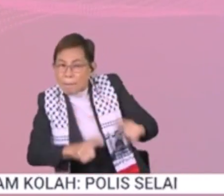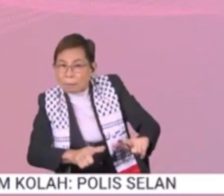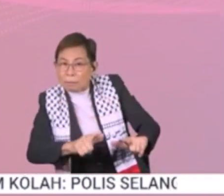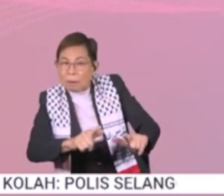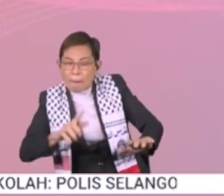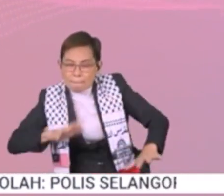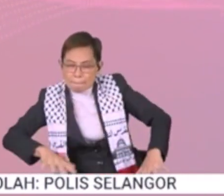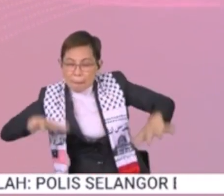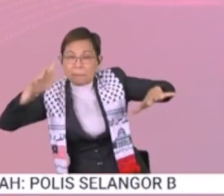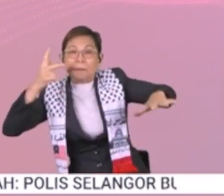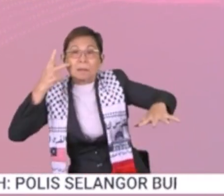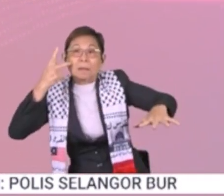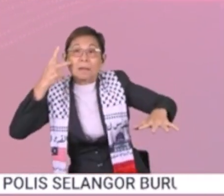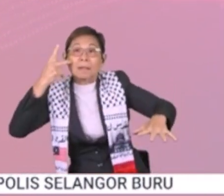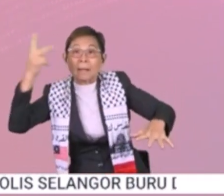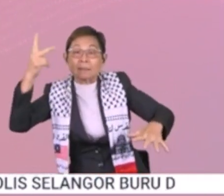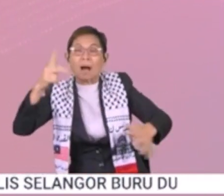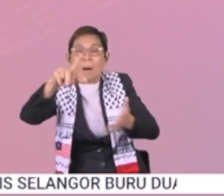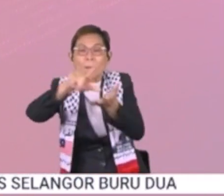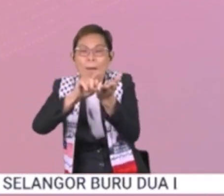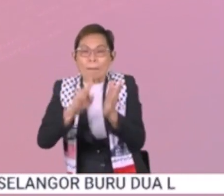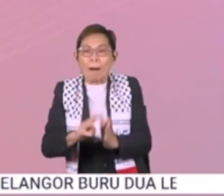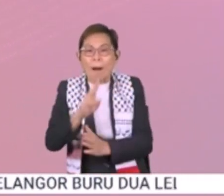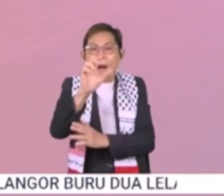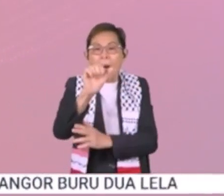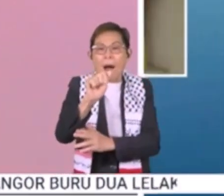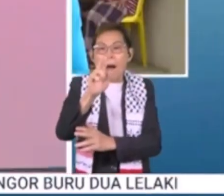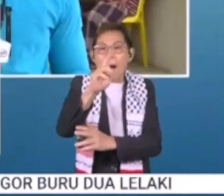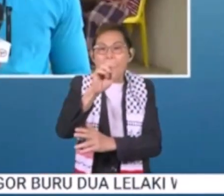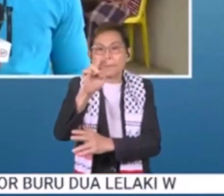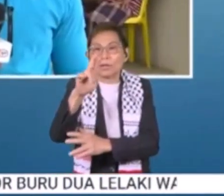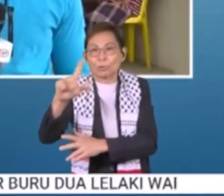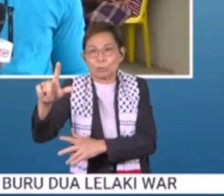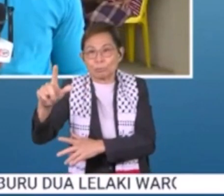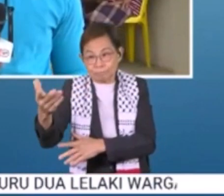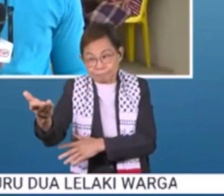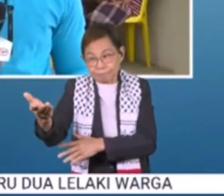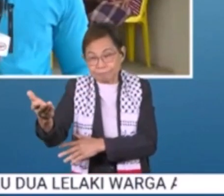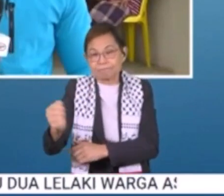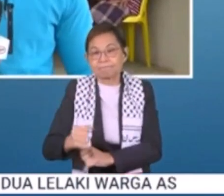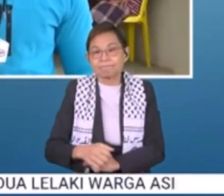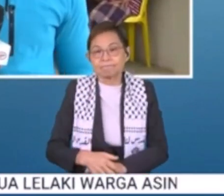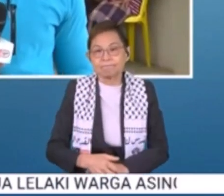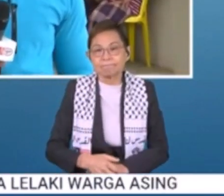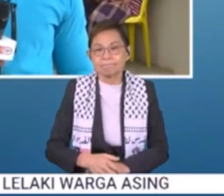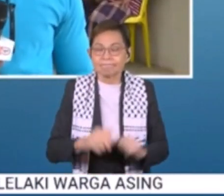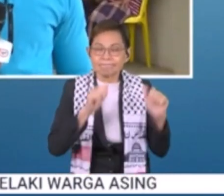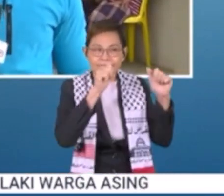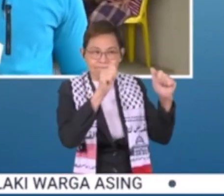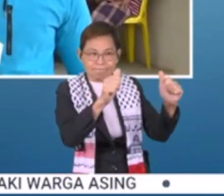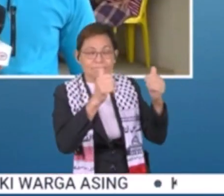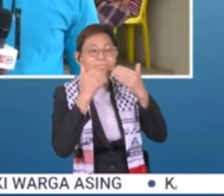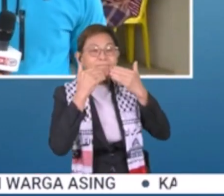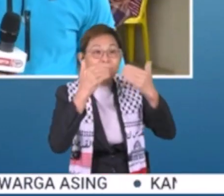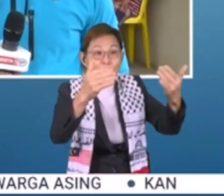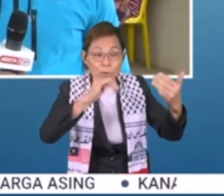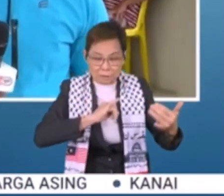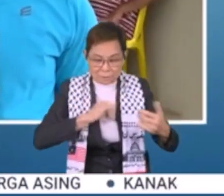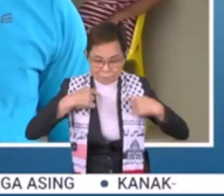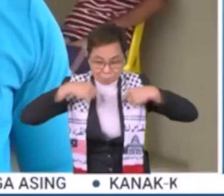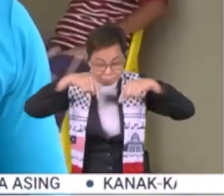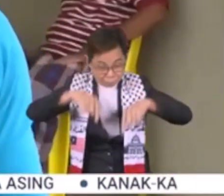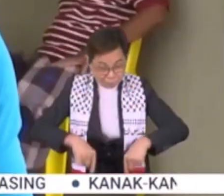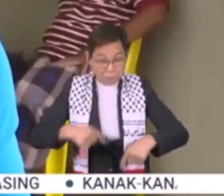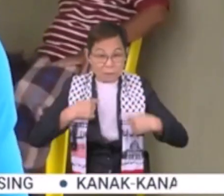banjir di Kelantan kita bersama wartawan Amirul Hafiz Rosli Baik terima kasih seketika ini saya